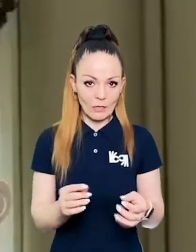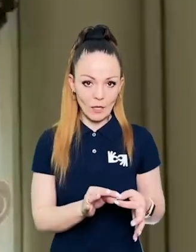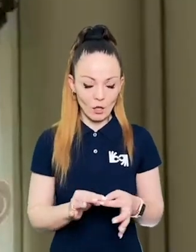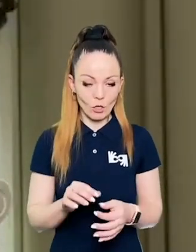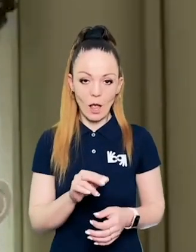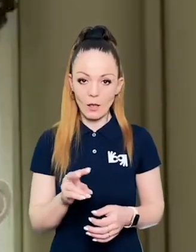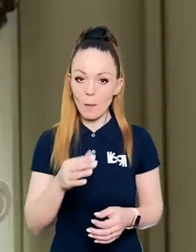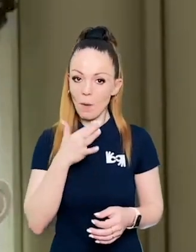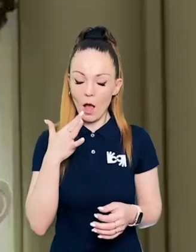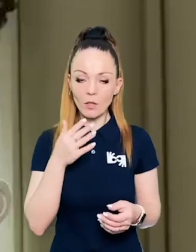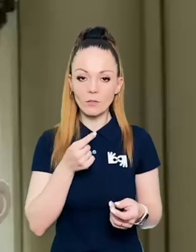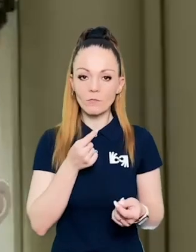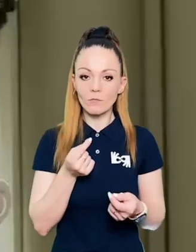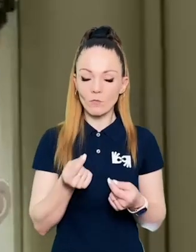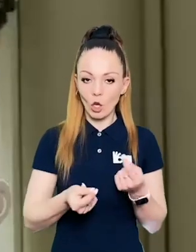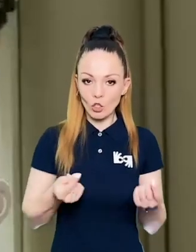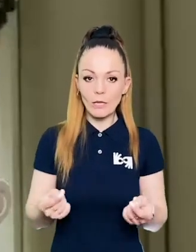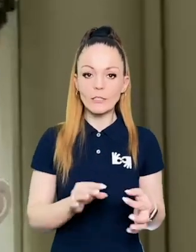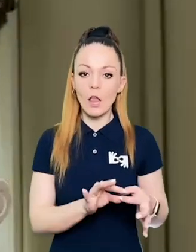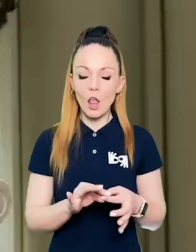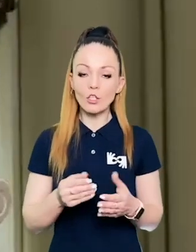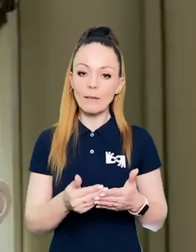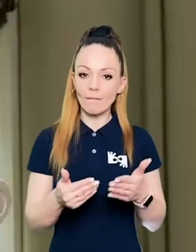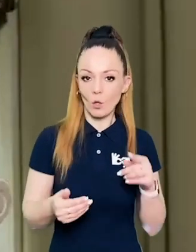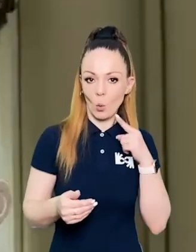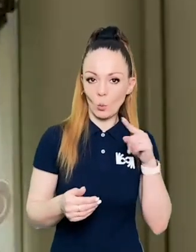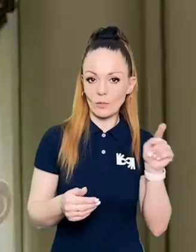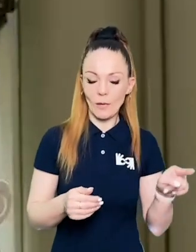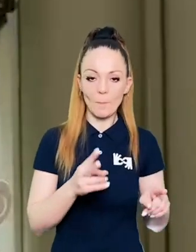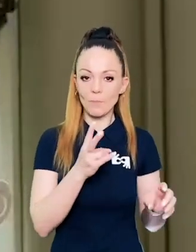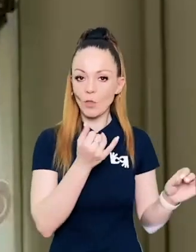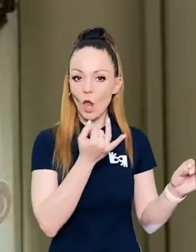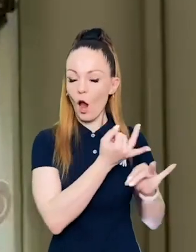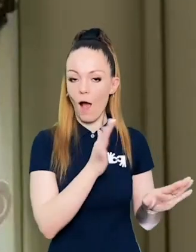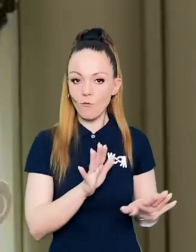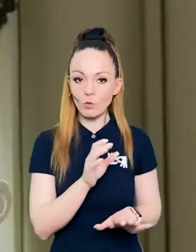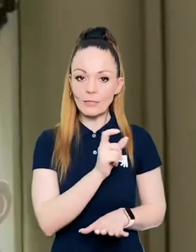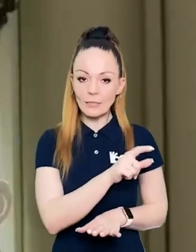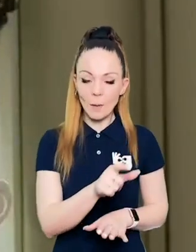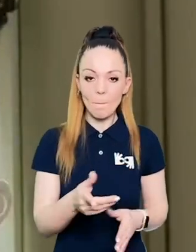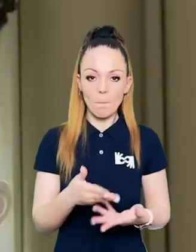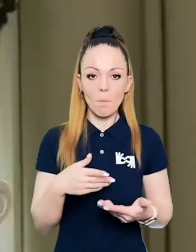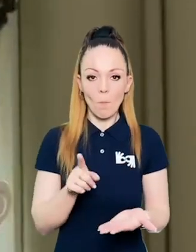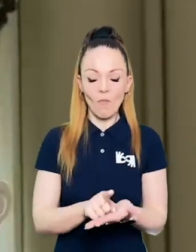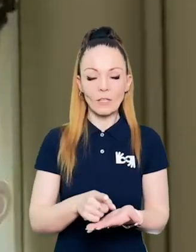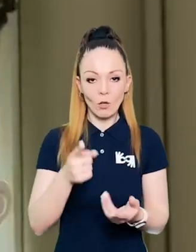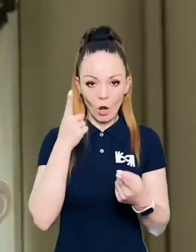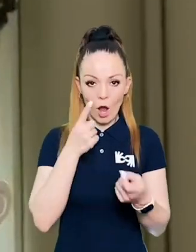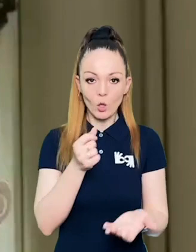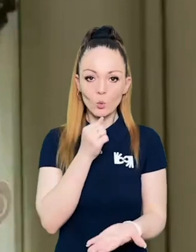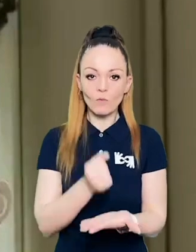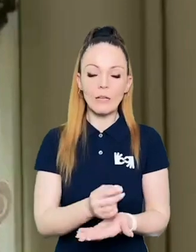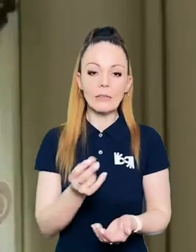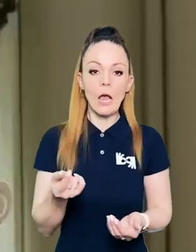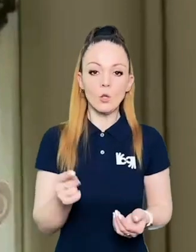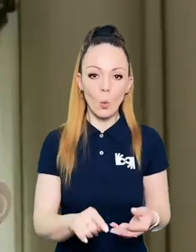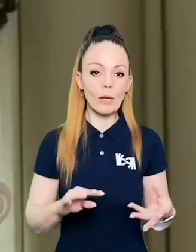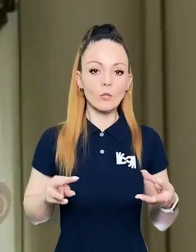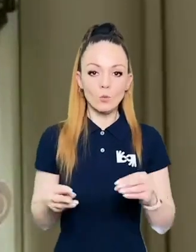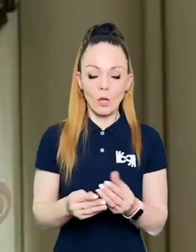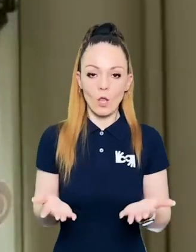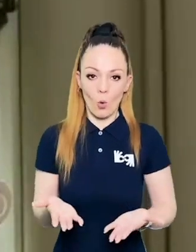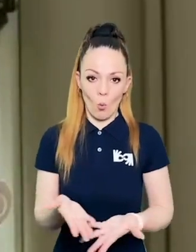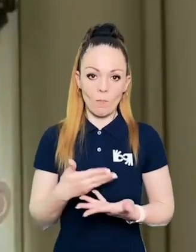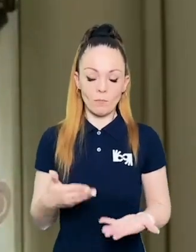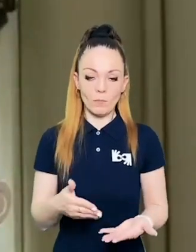залежить. Але й багато речей залежить від Росії. Не говорячи з ними, ми повинні тоді констатувати просто на той